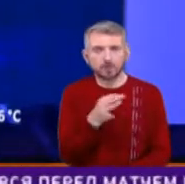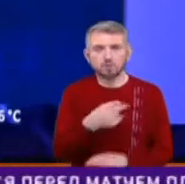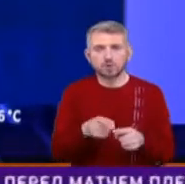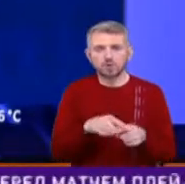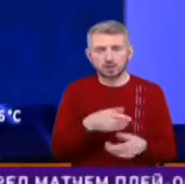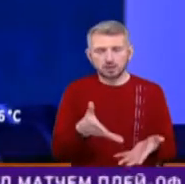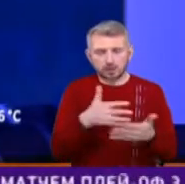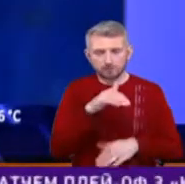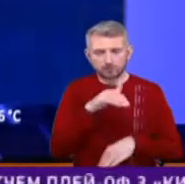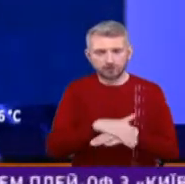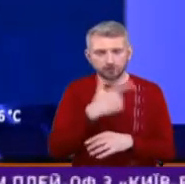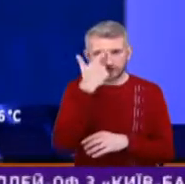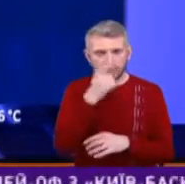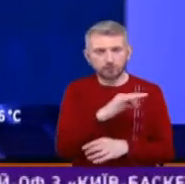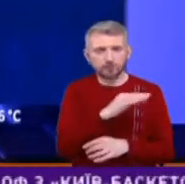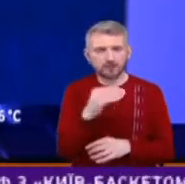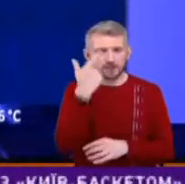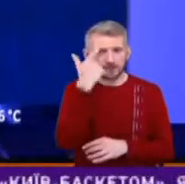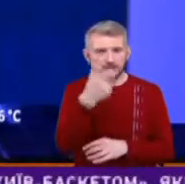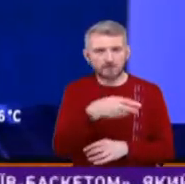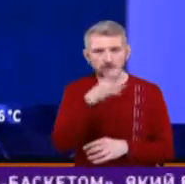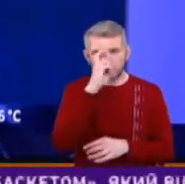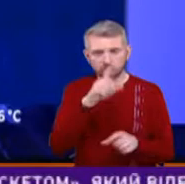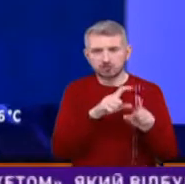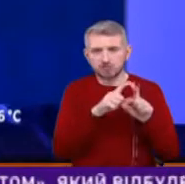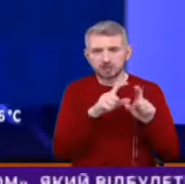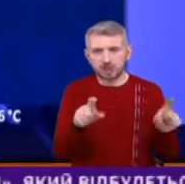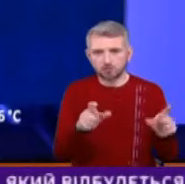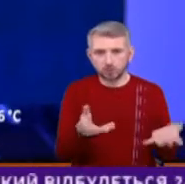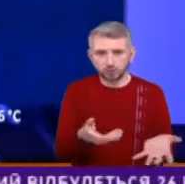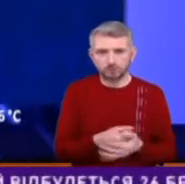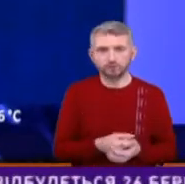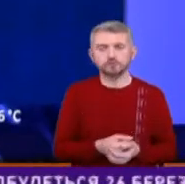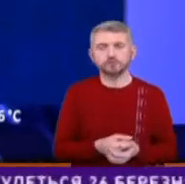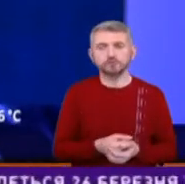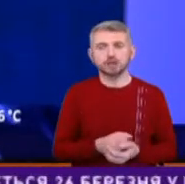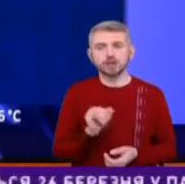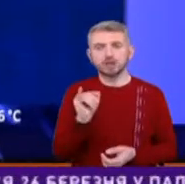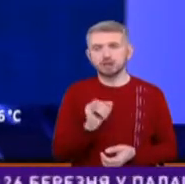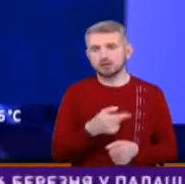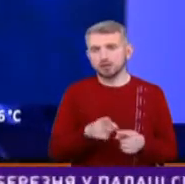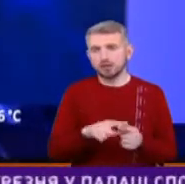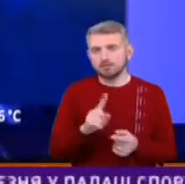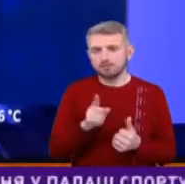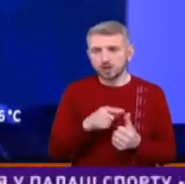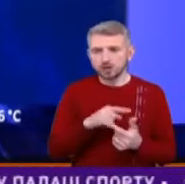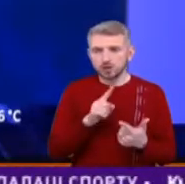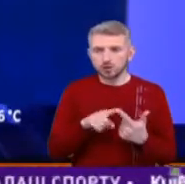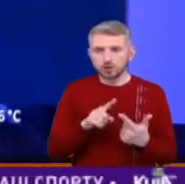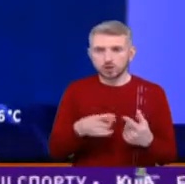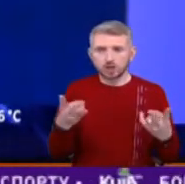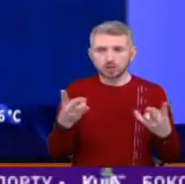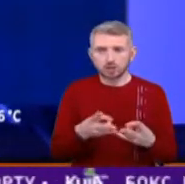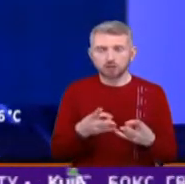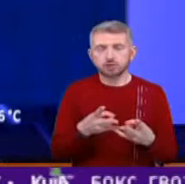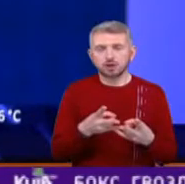явно свідчить офіційна заява Державного департаменту, звичайно. І це перше. Друге, треба